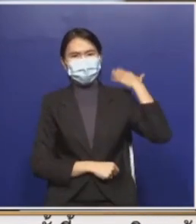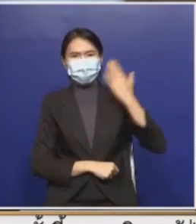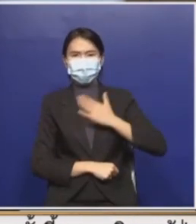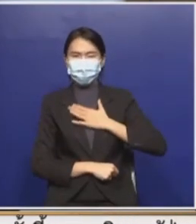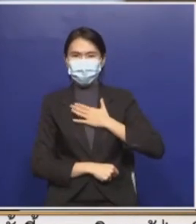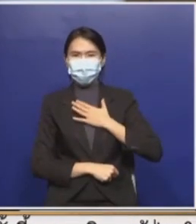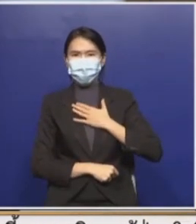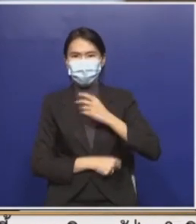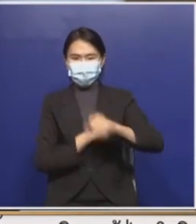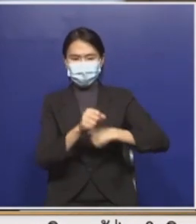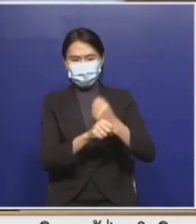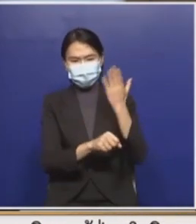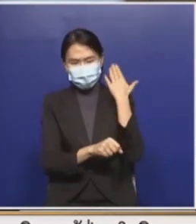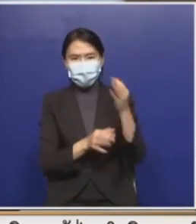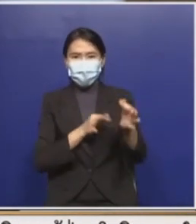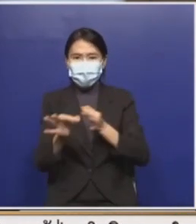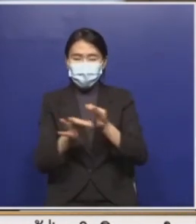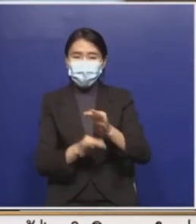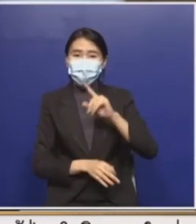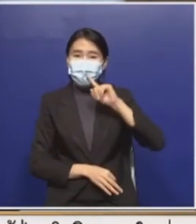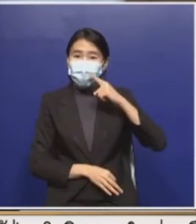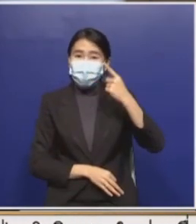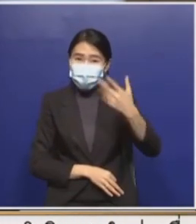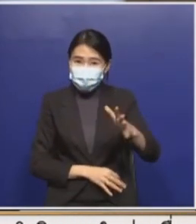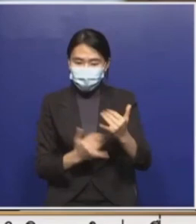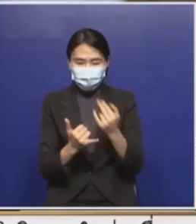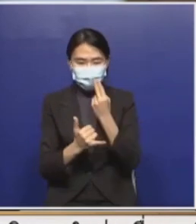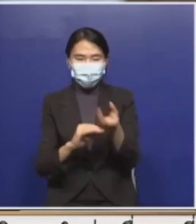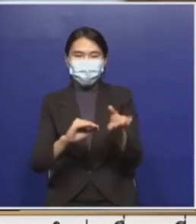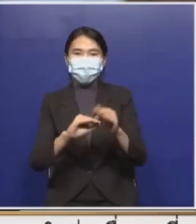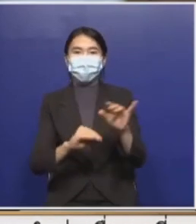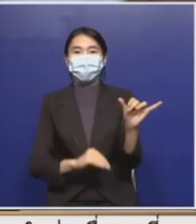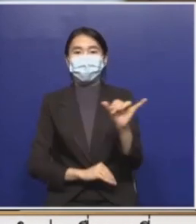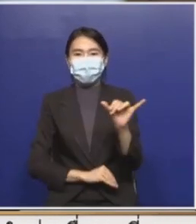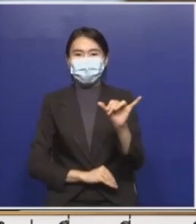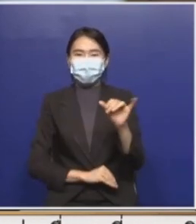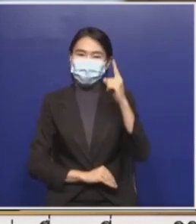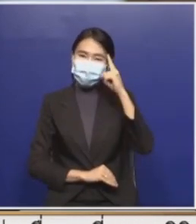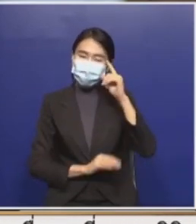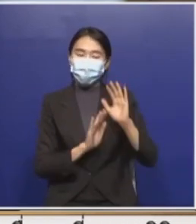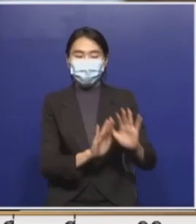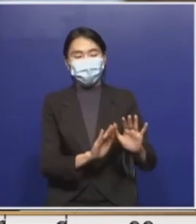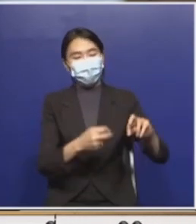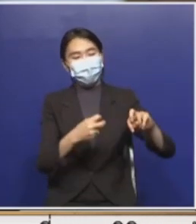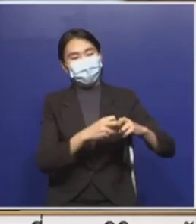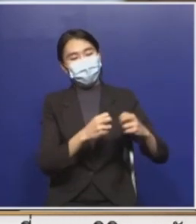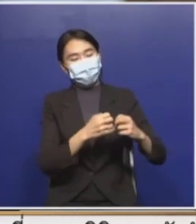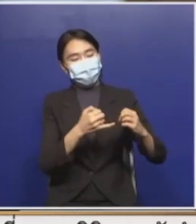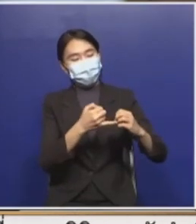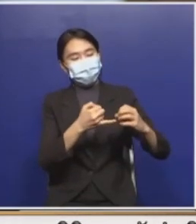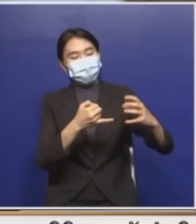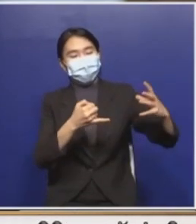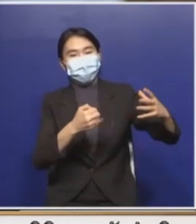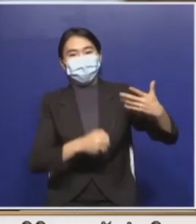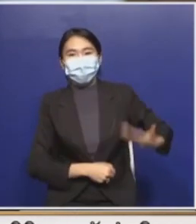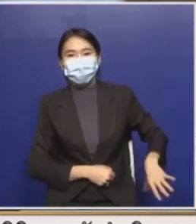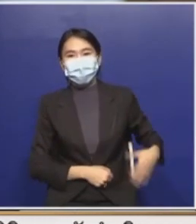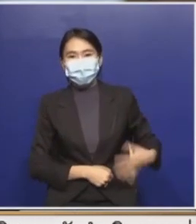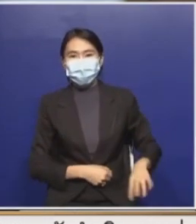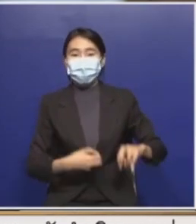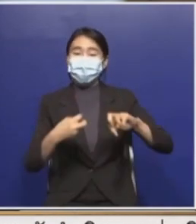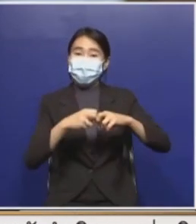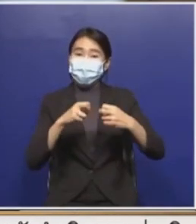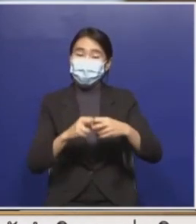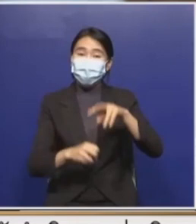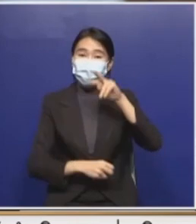มาณปีที่แล้ววันนี้ก็ยังไม่มีการเพิ่มความหมักหมมปัญหาของชาวบ้านยังเกิดปัญหาเรื่องน้